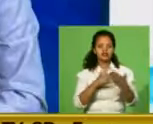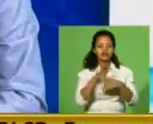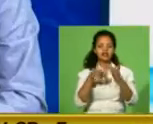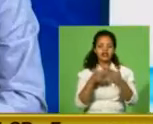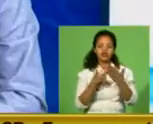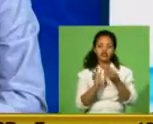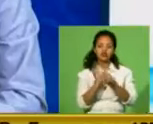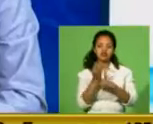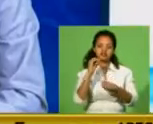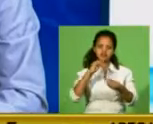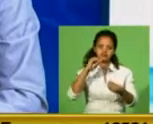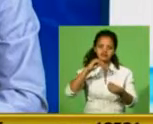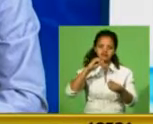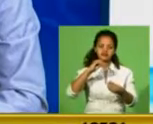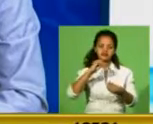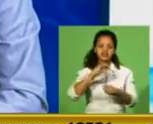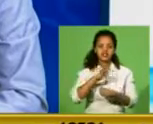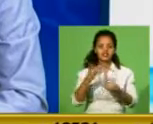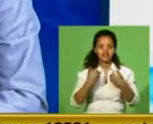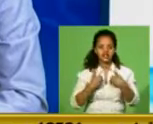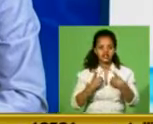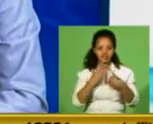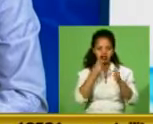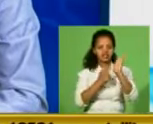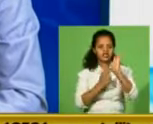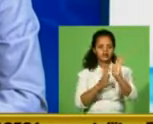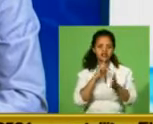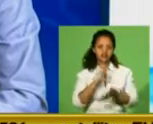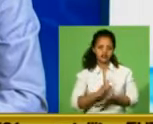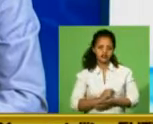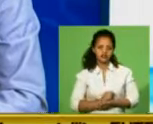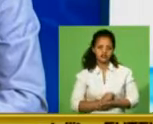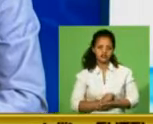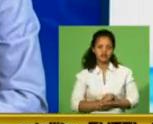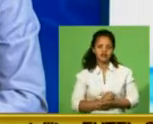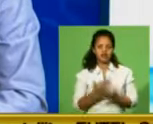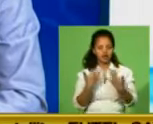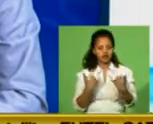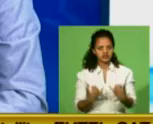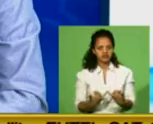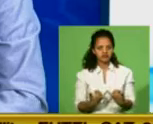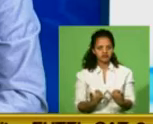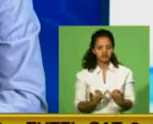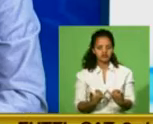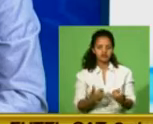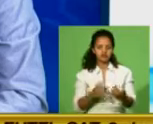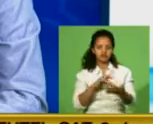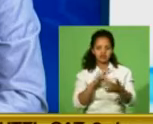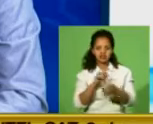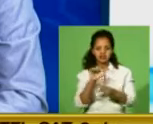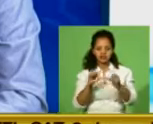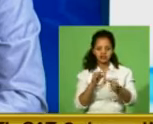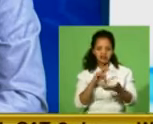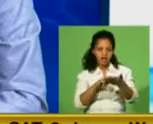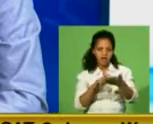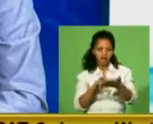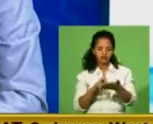ያው እየጨመረ እንዳለ የሚያሳይ ነው። አሁንም ያው መናበቡም ስራውም